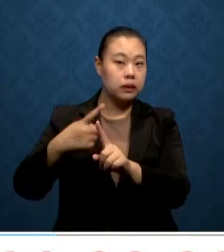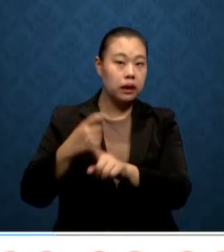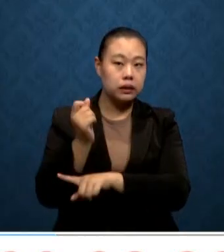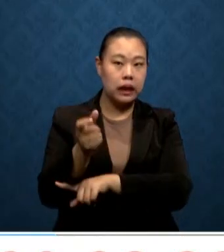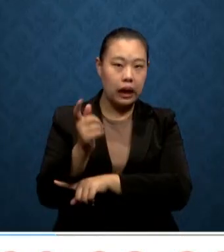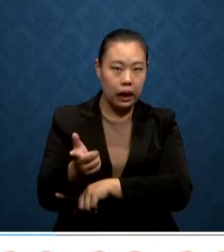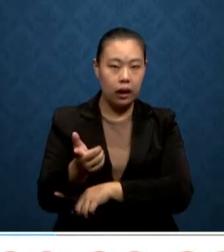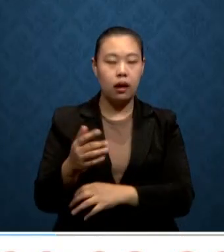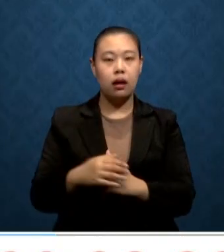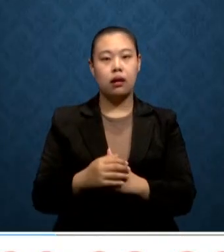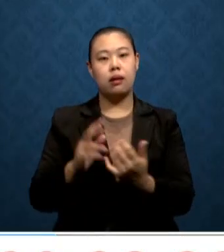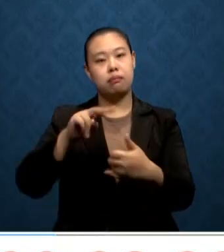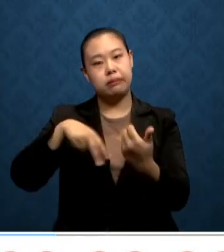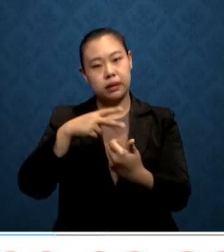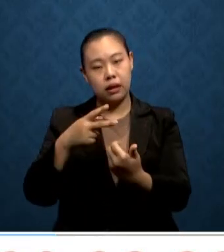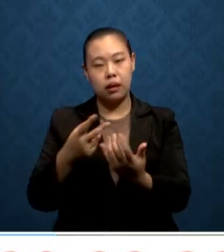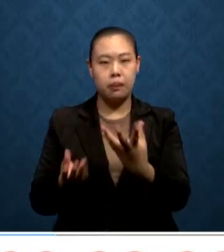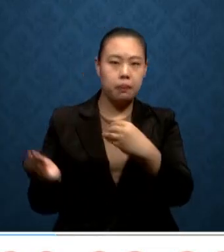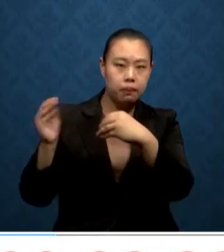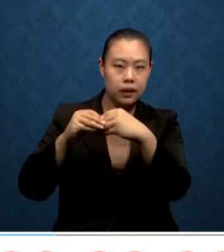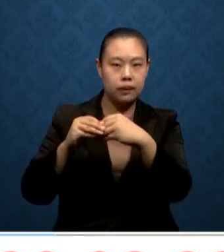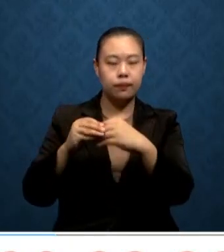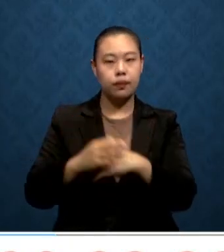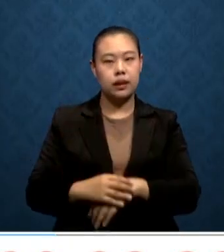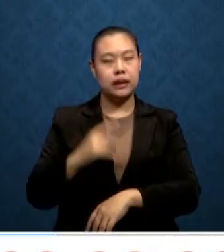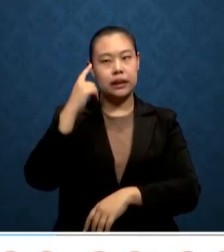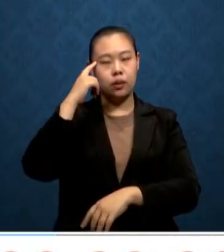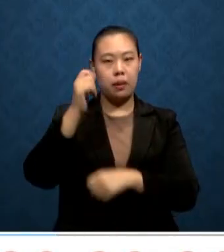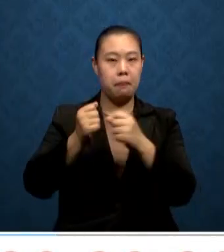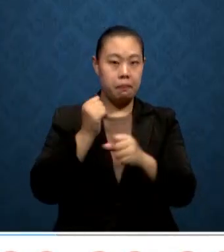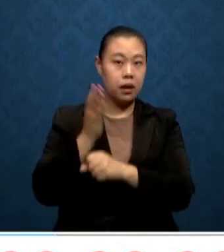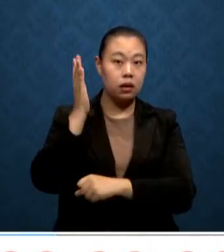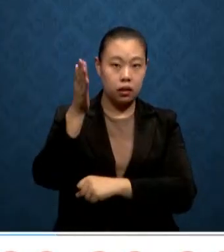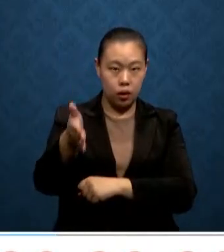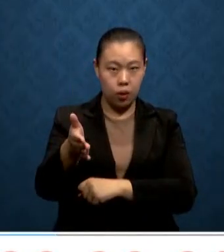ายจ่ายปีต่อๆไปจะสมดุลกันไหมครับขอเรียนถามท่านเลขาครับท่านครับ